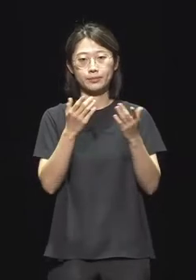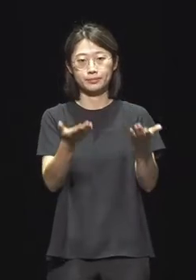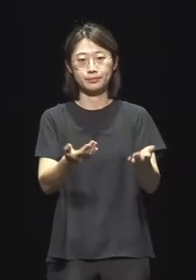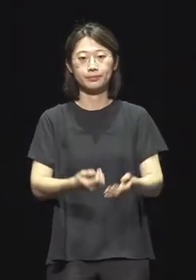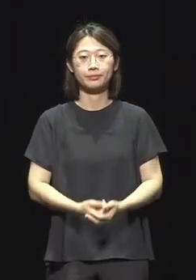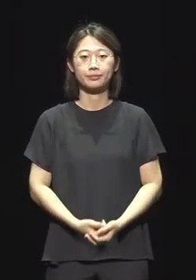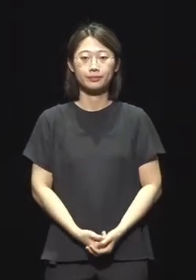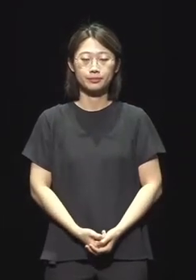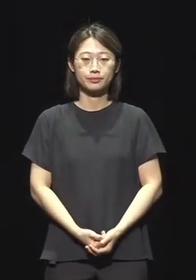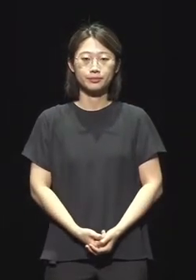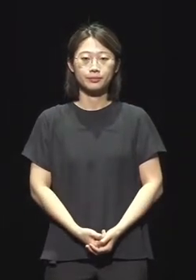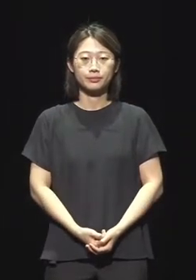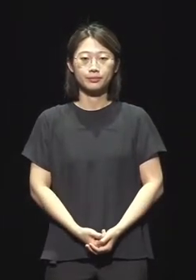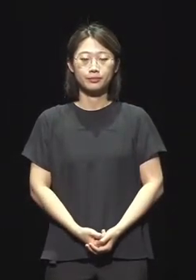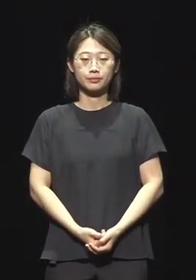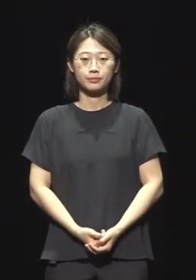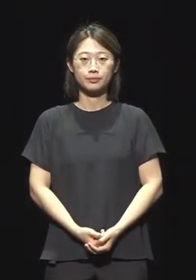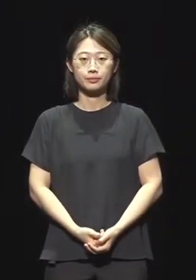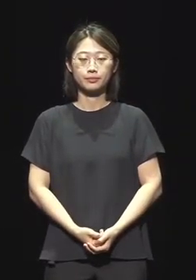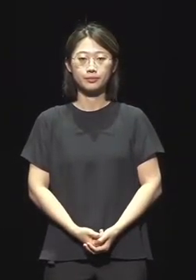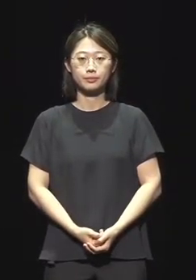모시겠습니다.